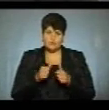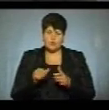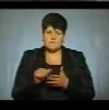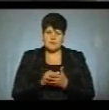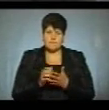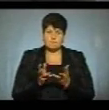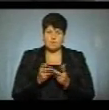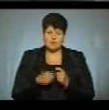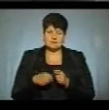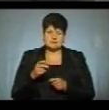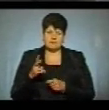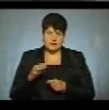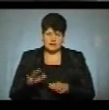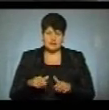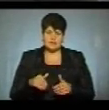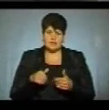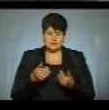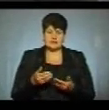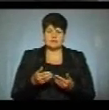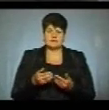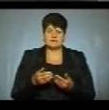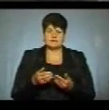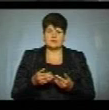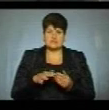порахуємо збитки, завдані навколишньому природному середовищу,